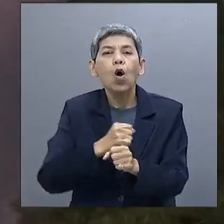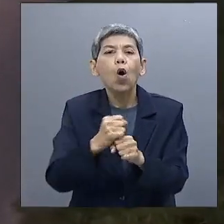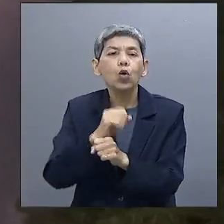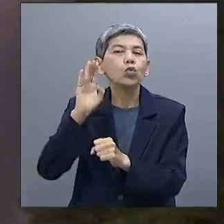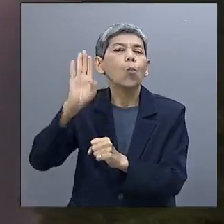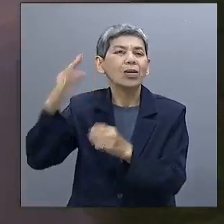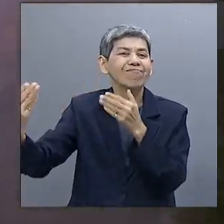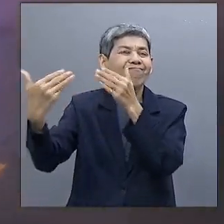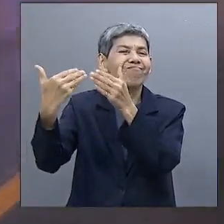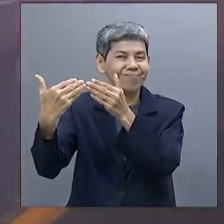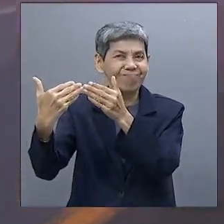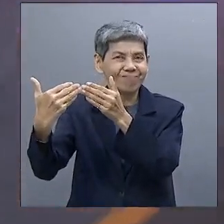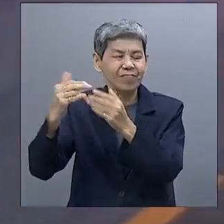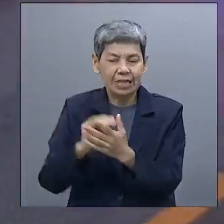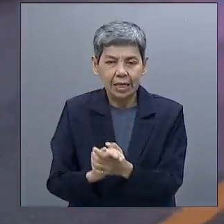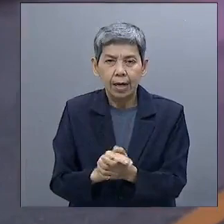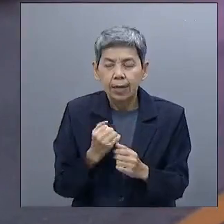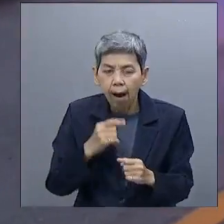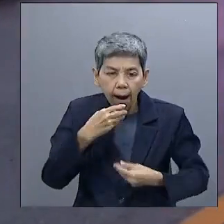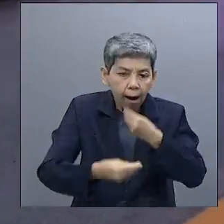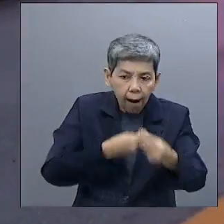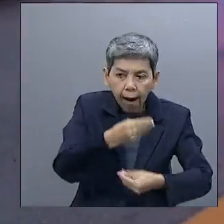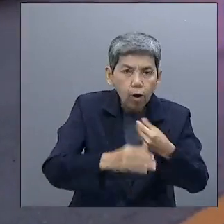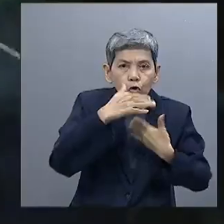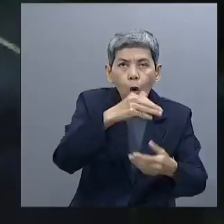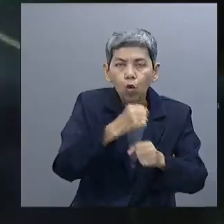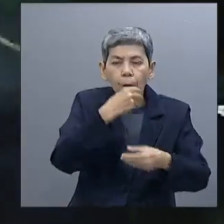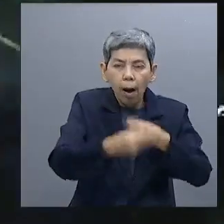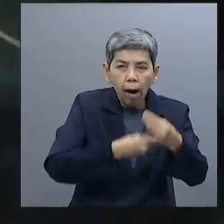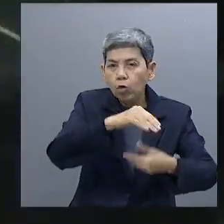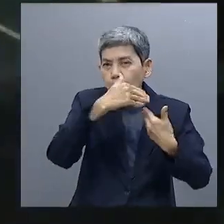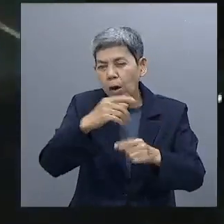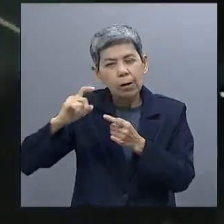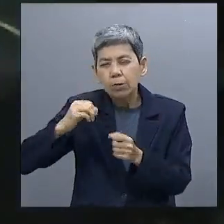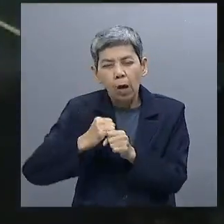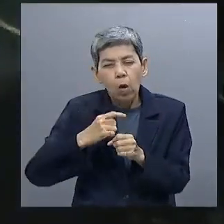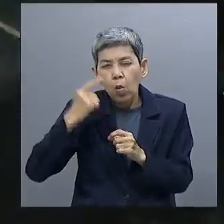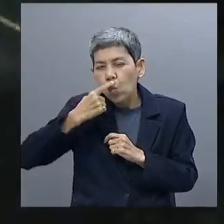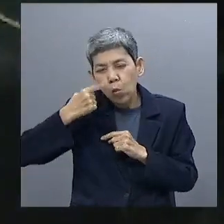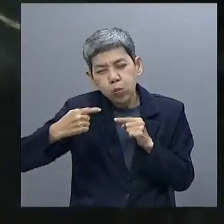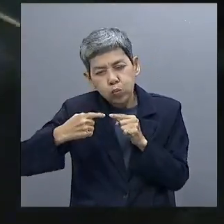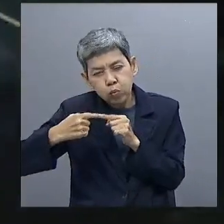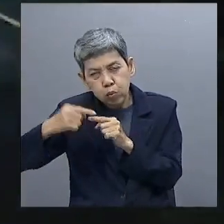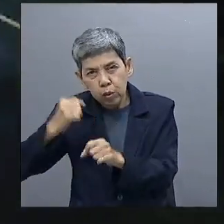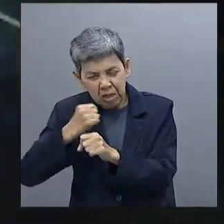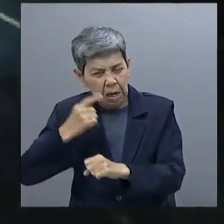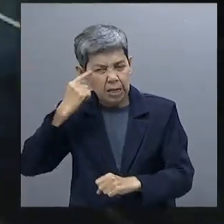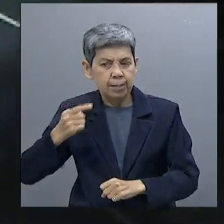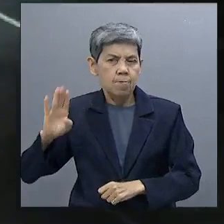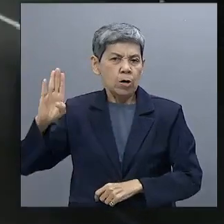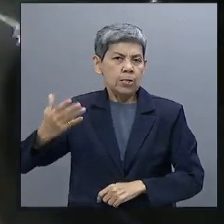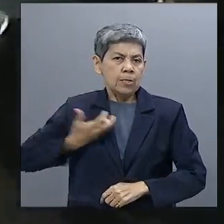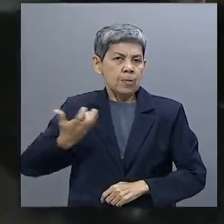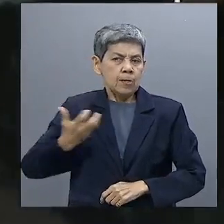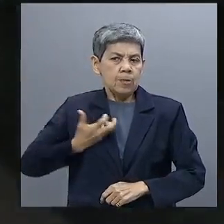บริษัทผู้ผลิตใหญ่แล้วก็เป็นคนหาตลาดส่งออกนมและมีการผูกขาดมาโดยตลอดกรณีนี้ก็อาจจะสร้างความไม่พอใจให้